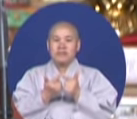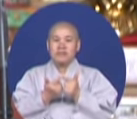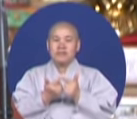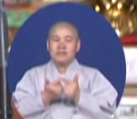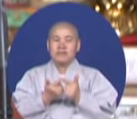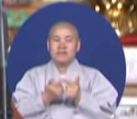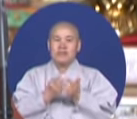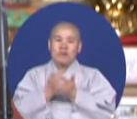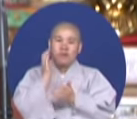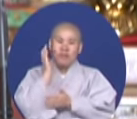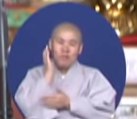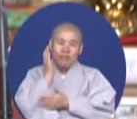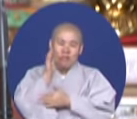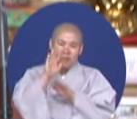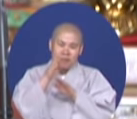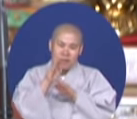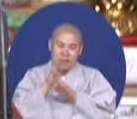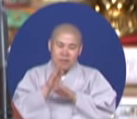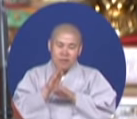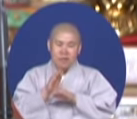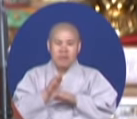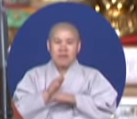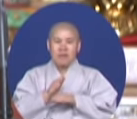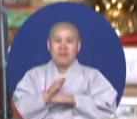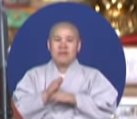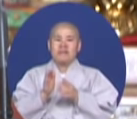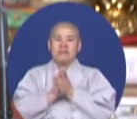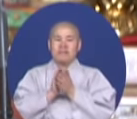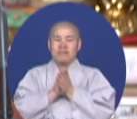이게 법문이요.